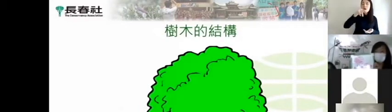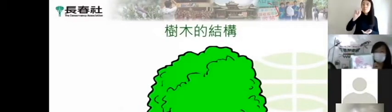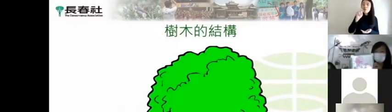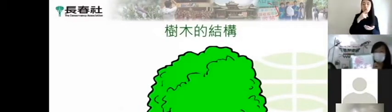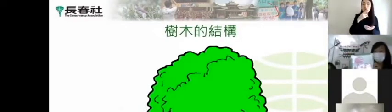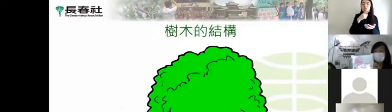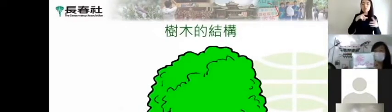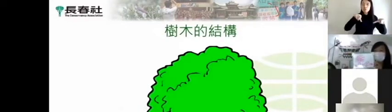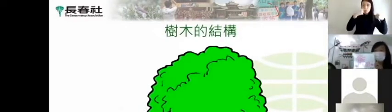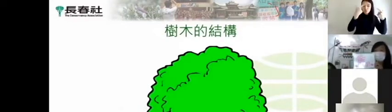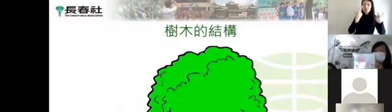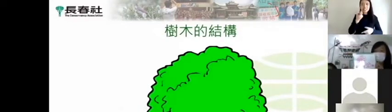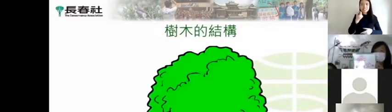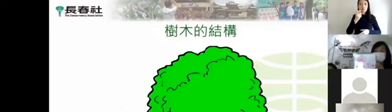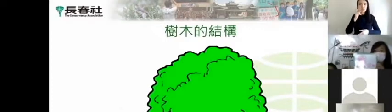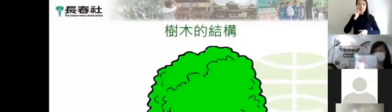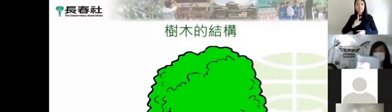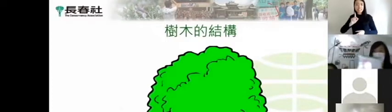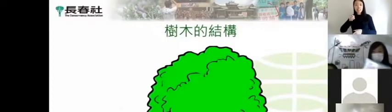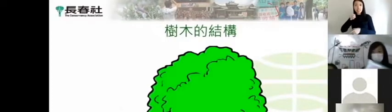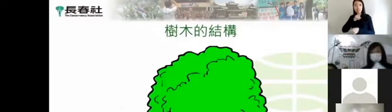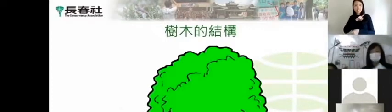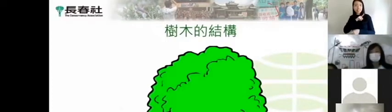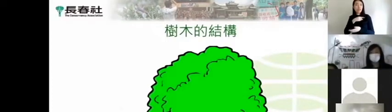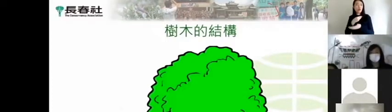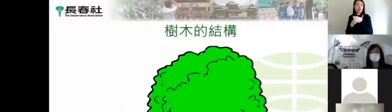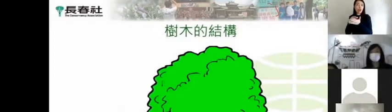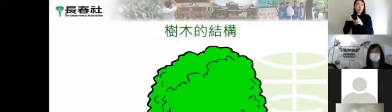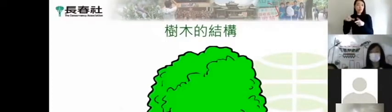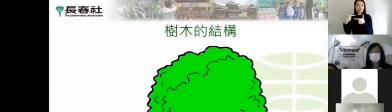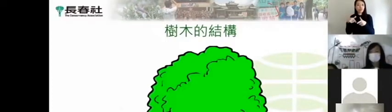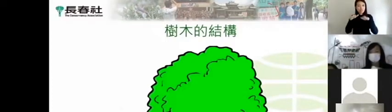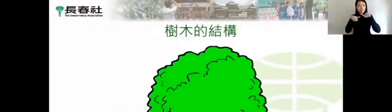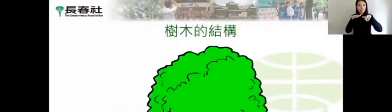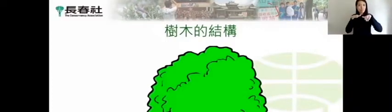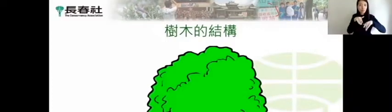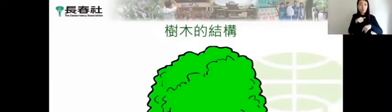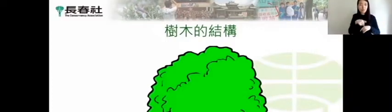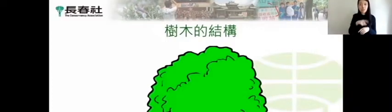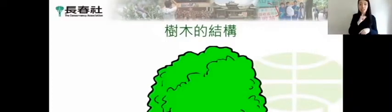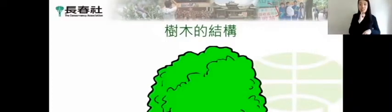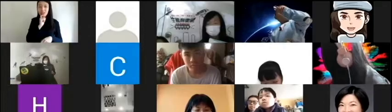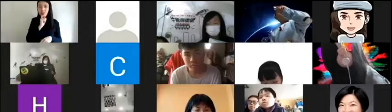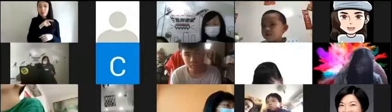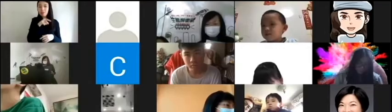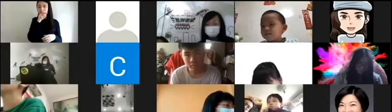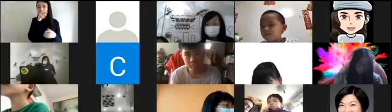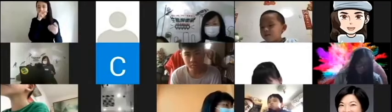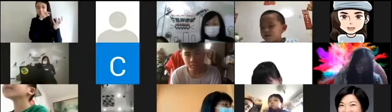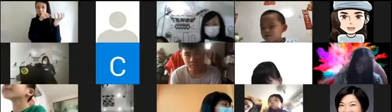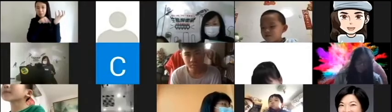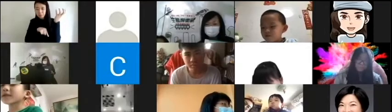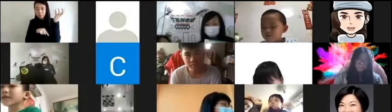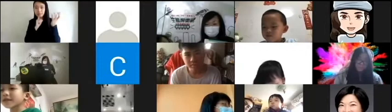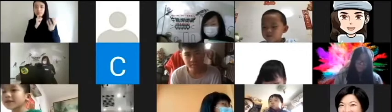嘅嗰棵嗰個樹啊，係咪啊？咁有幾個部分嘅，